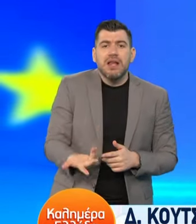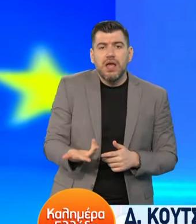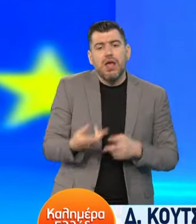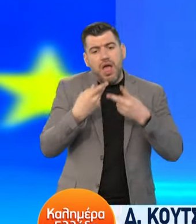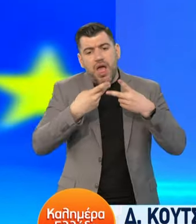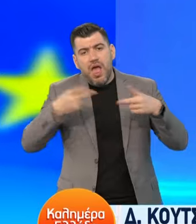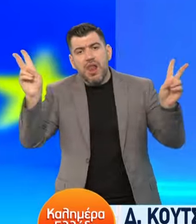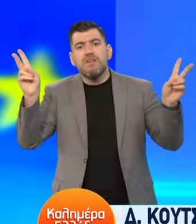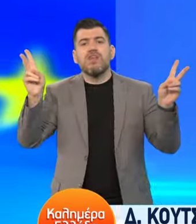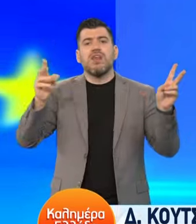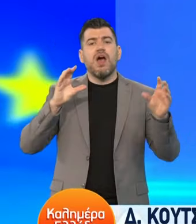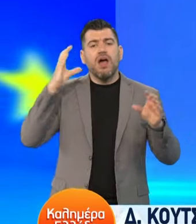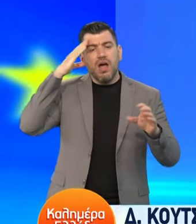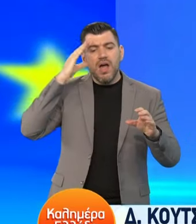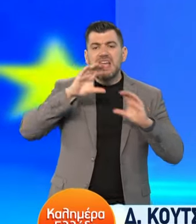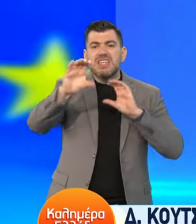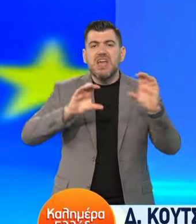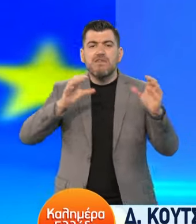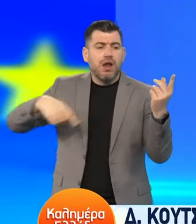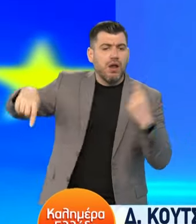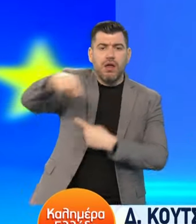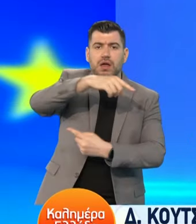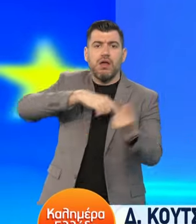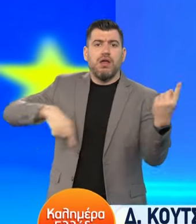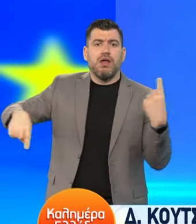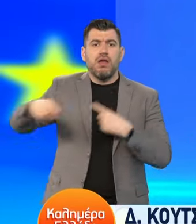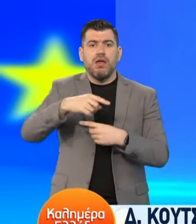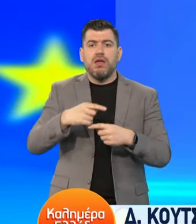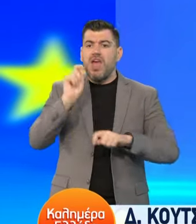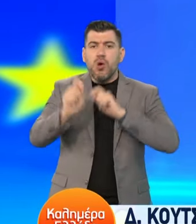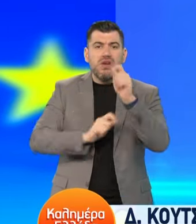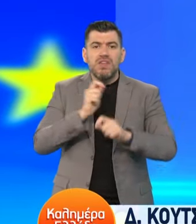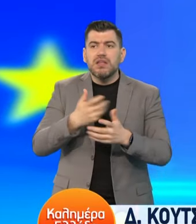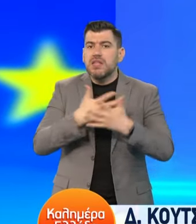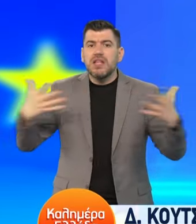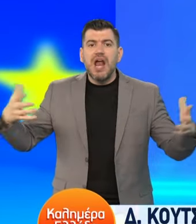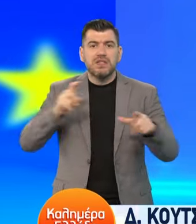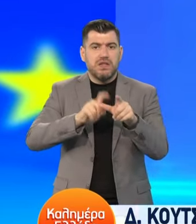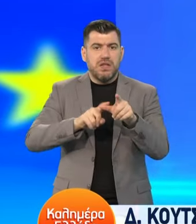μεγάλες εταιρείες, ανταγωνιστικές, τις οποίες δεν μπορούν να ανταγωνιστούν βέβαια οι εγχώριοι